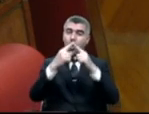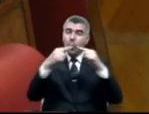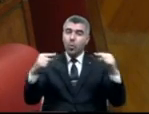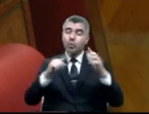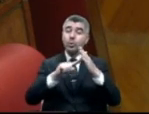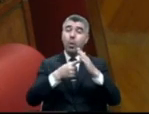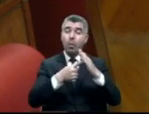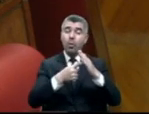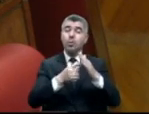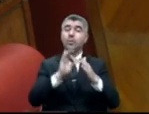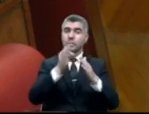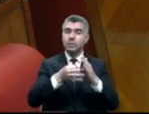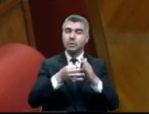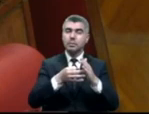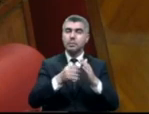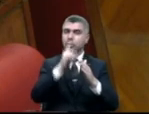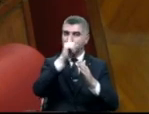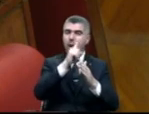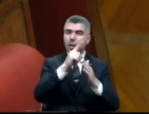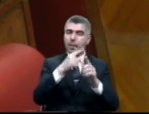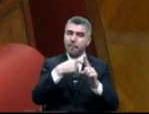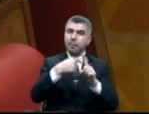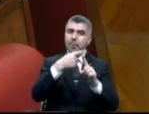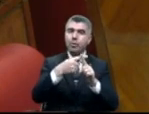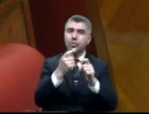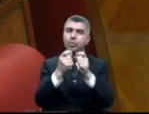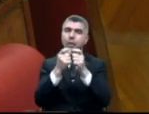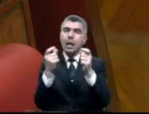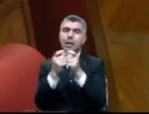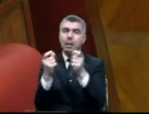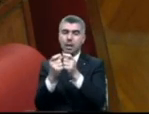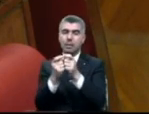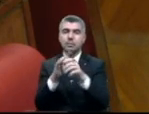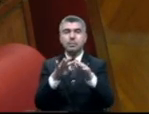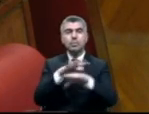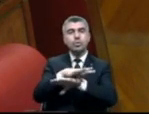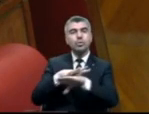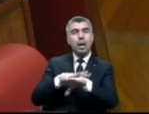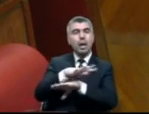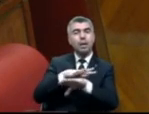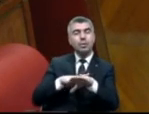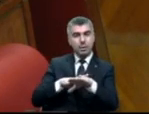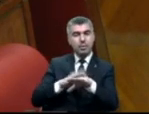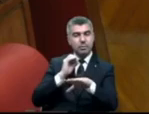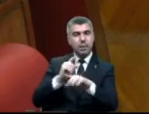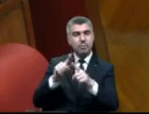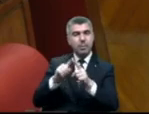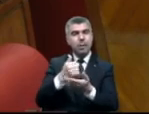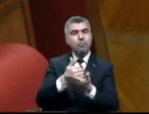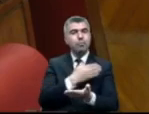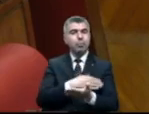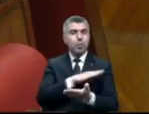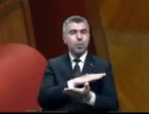هو غيتفعل ويتعطى أكثر وأكثر للشركات الجهوية اللي هي تمكن بهذه المسؤولية.